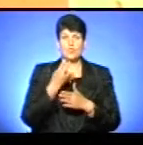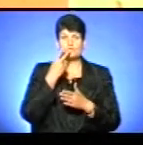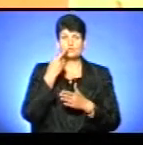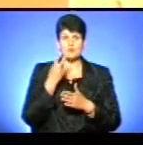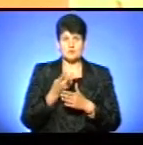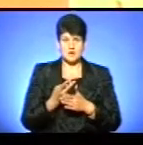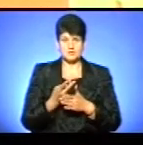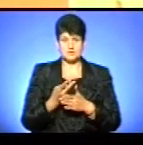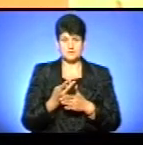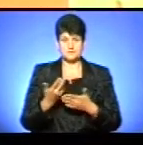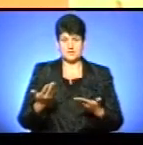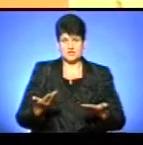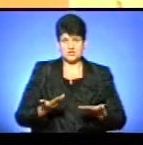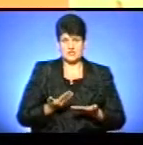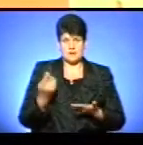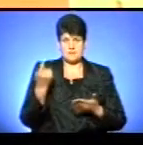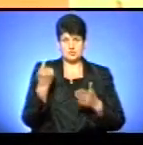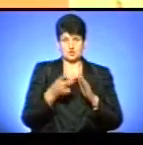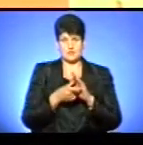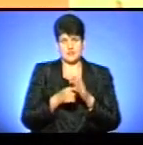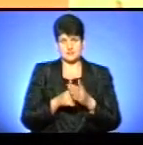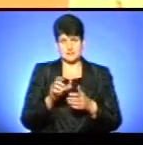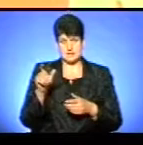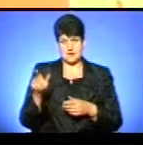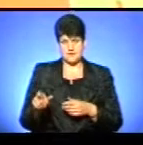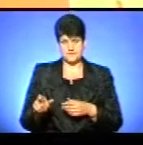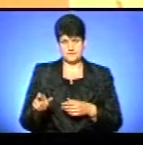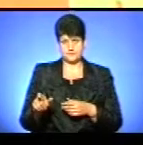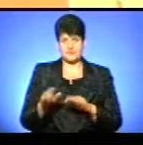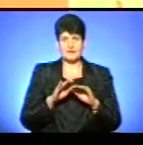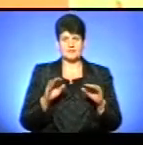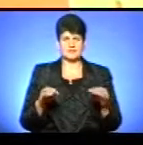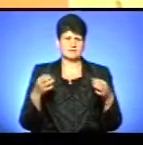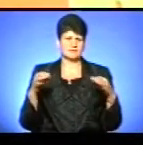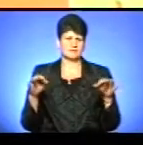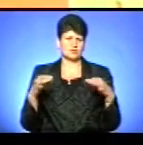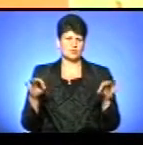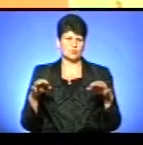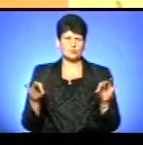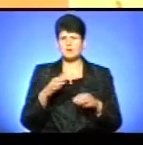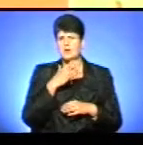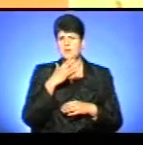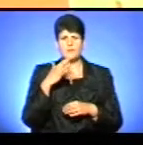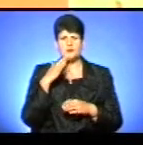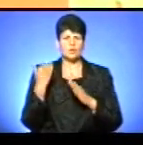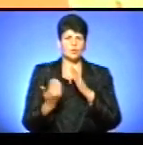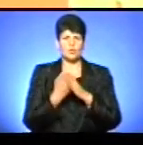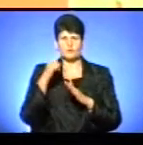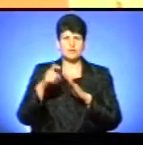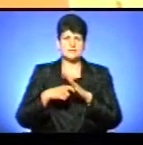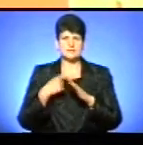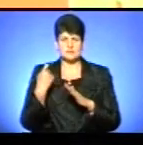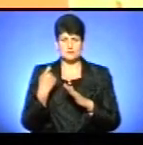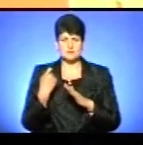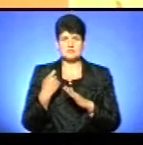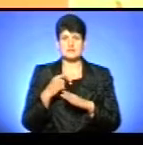бачить життя першокласника. Діти розкуті, багато нового дізнаються,